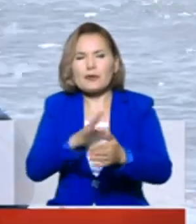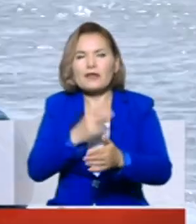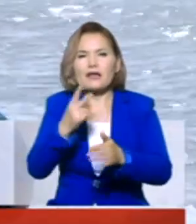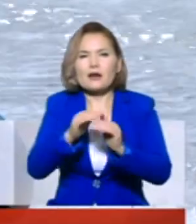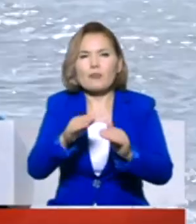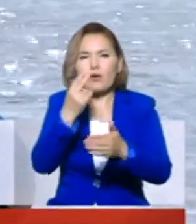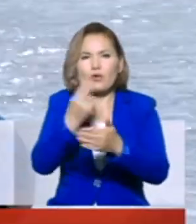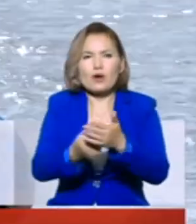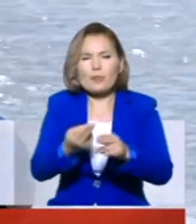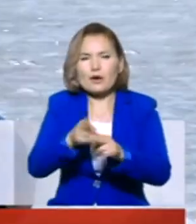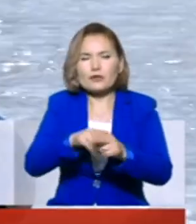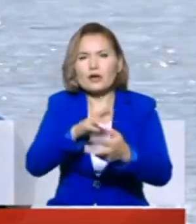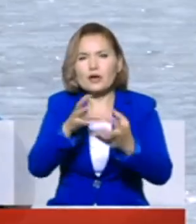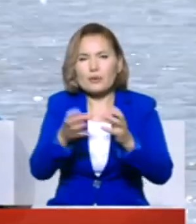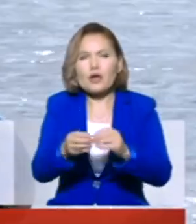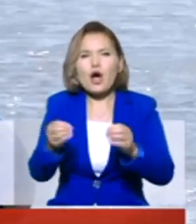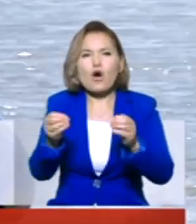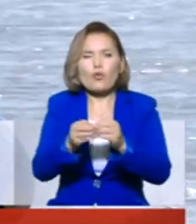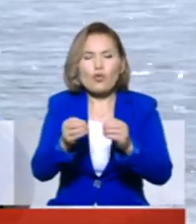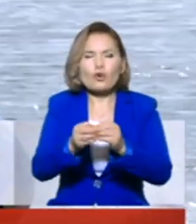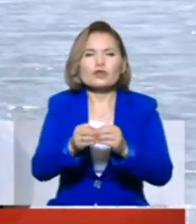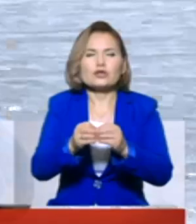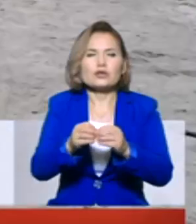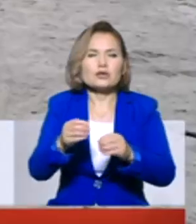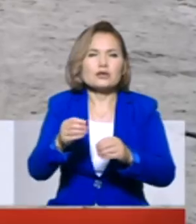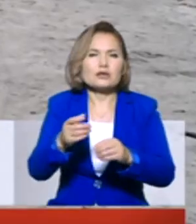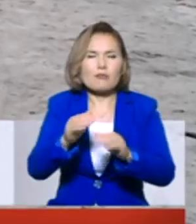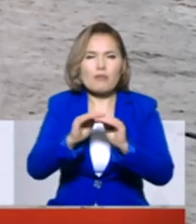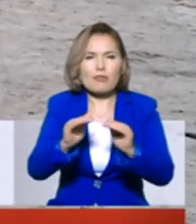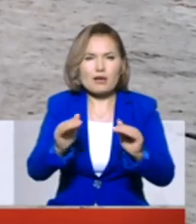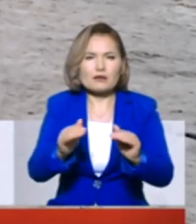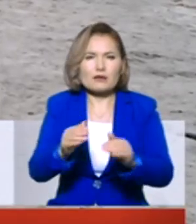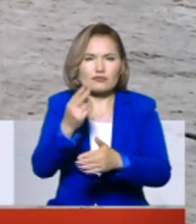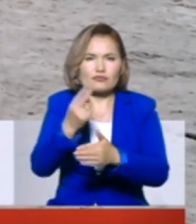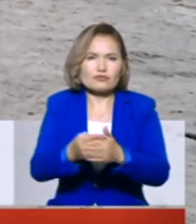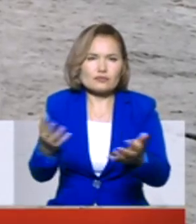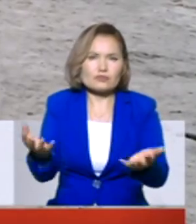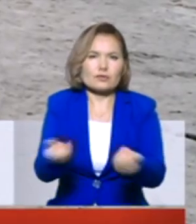құтқарылды. Оның 10-ы кәмелетке толмағандар.